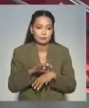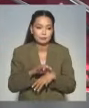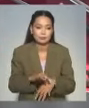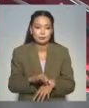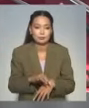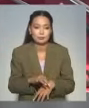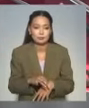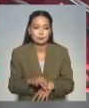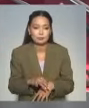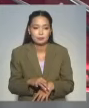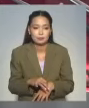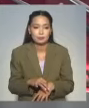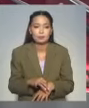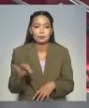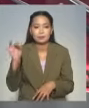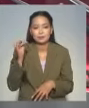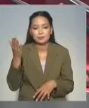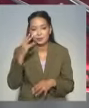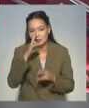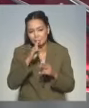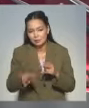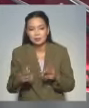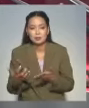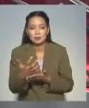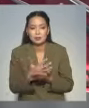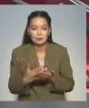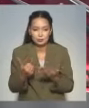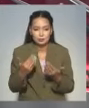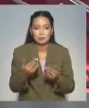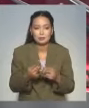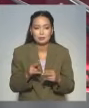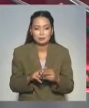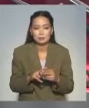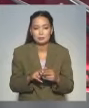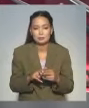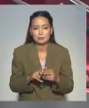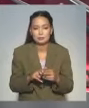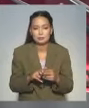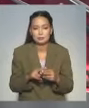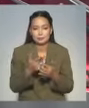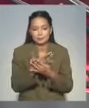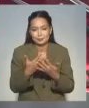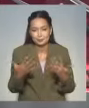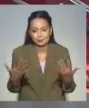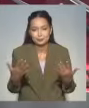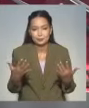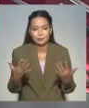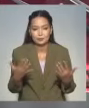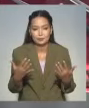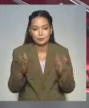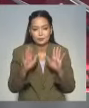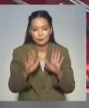Мақсатымыз осы жоғалып және азайып бара жатқан ұлттық құндылықтарымызды, ескі бай